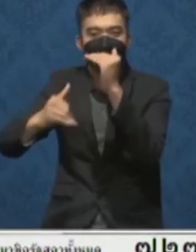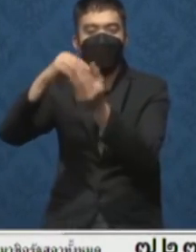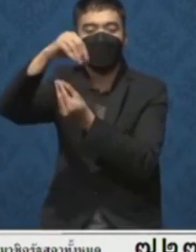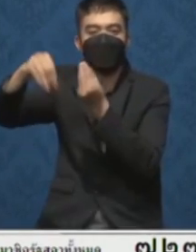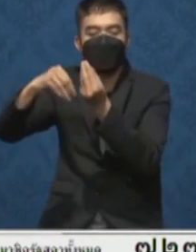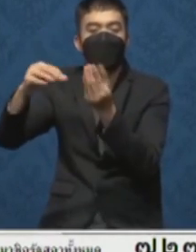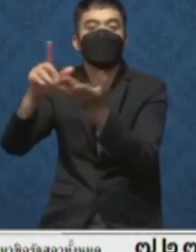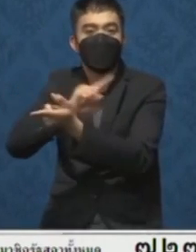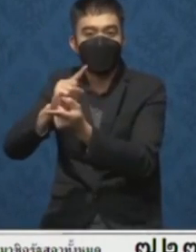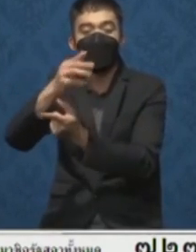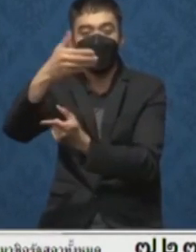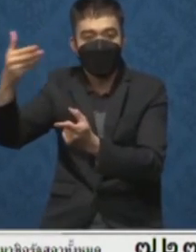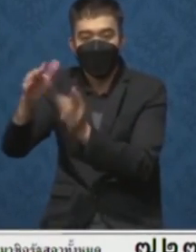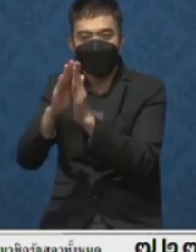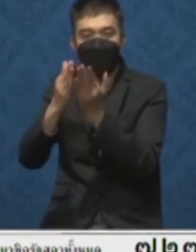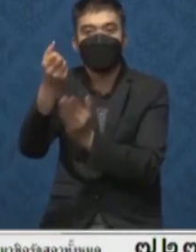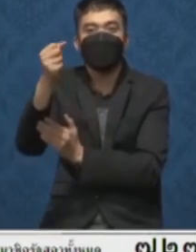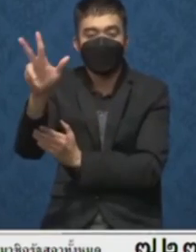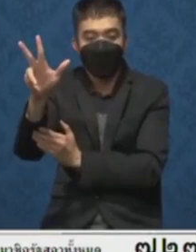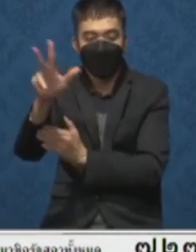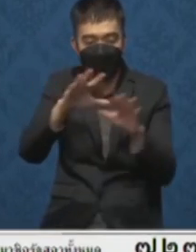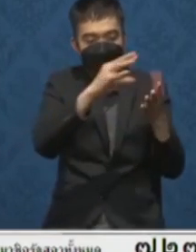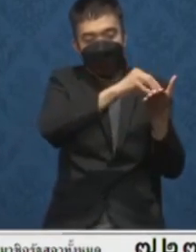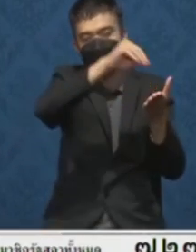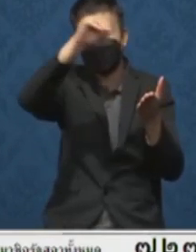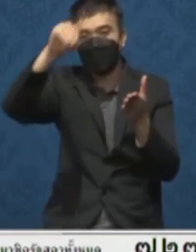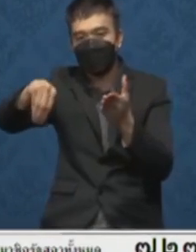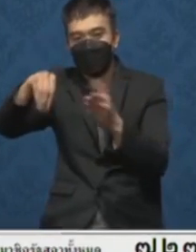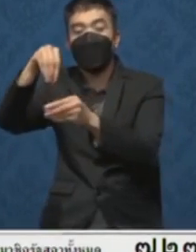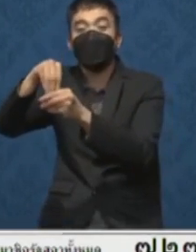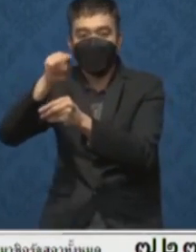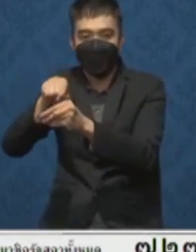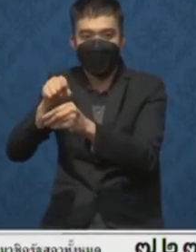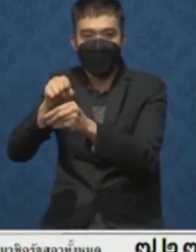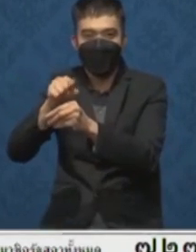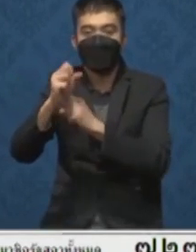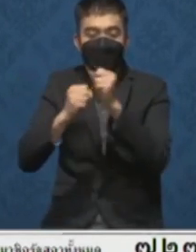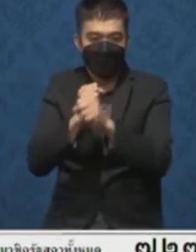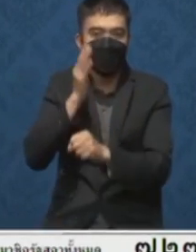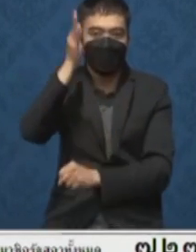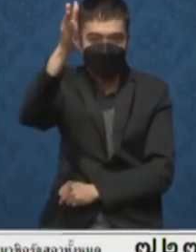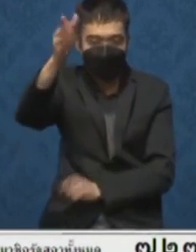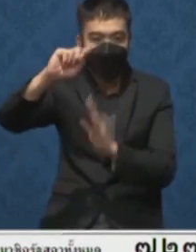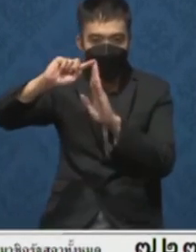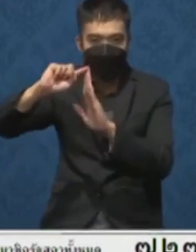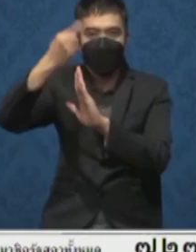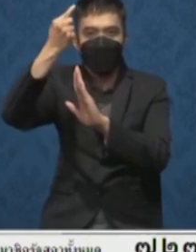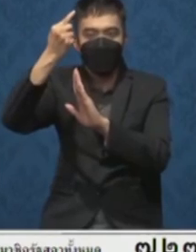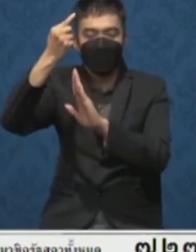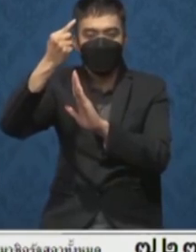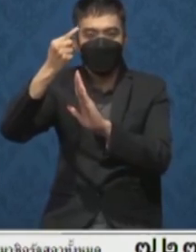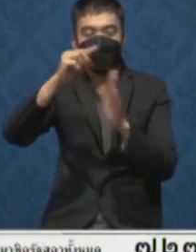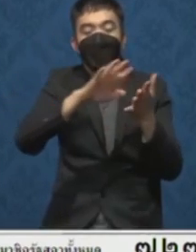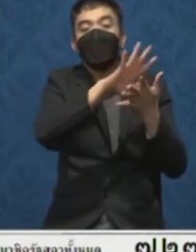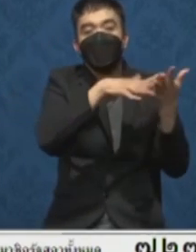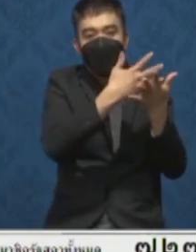และสังคมแ่งชาติ ชบัท 13 ซึบังเอิญวาเริ่มปีหน้า 2,566จะสลายตัวลงไปพนวก